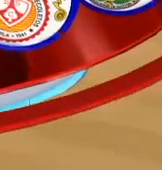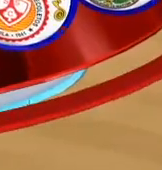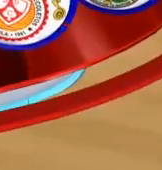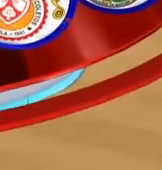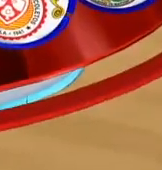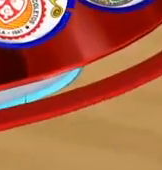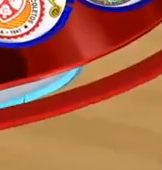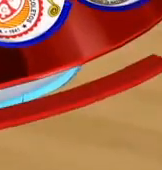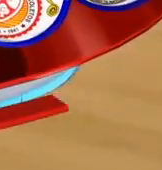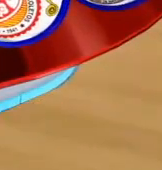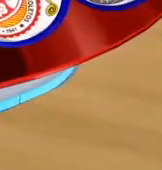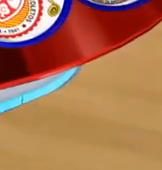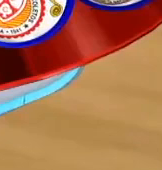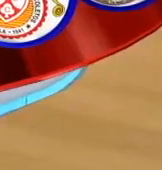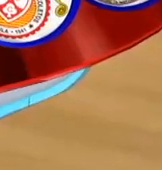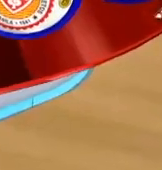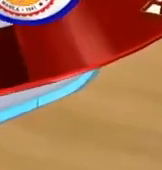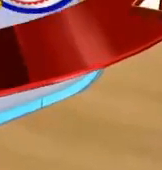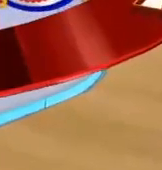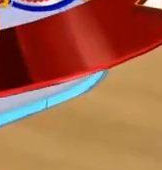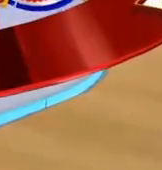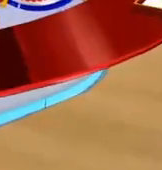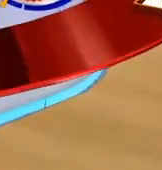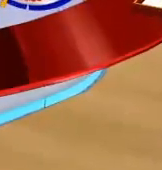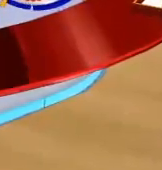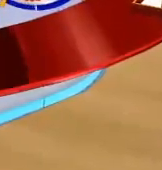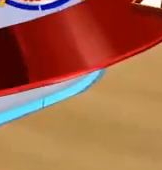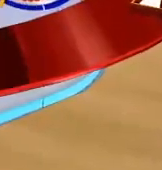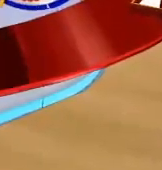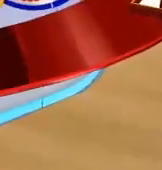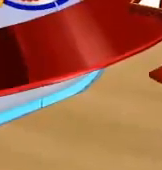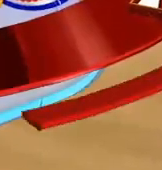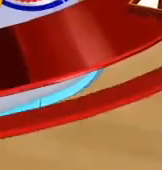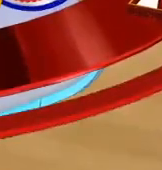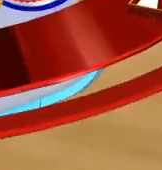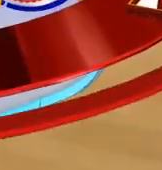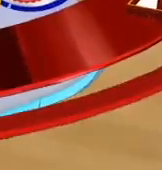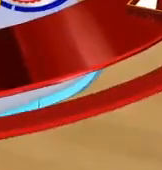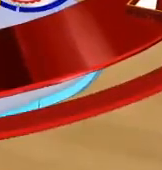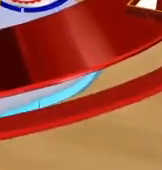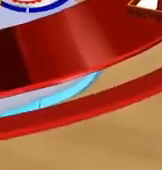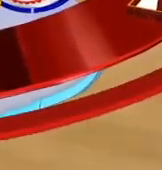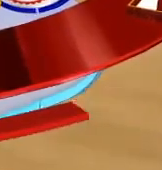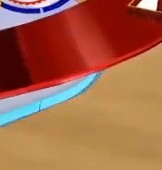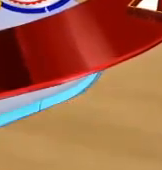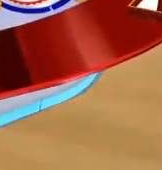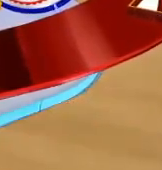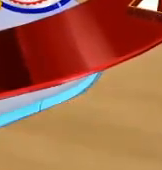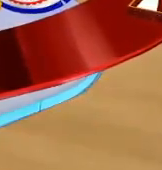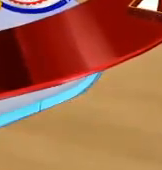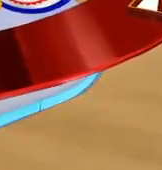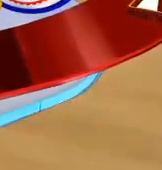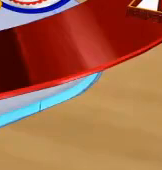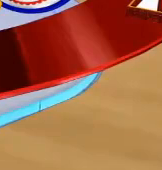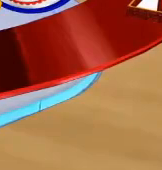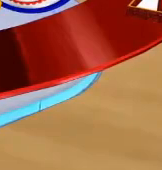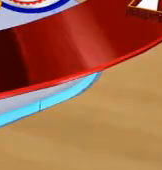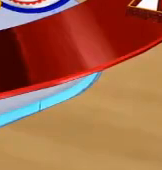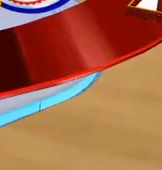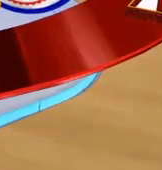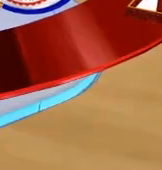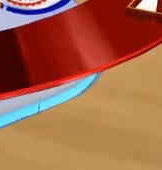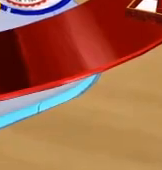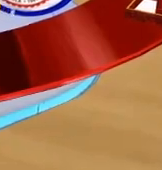Athletic Association o NCAA. At ang target daw nila sa Season 97, maibalik na rin ang face-to-face na